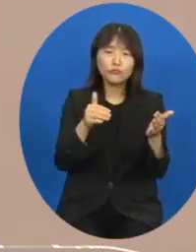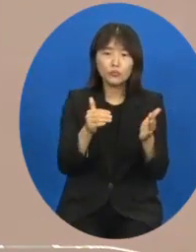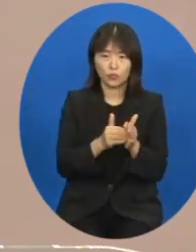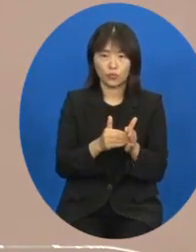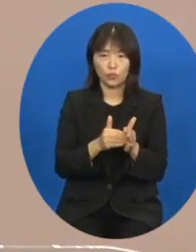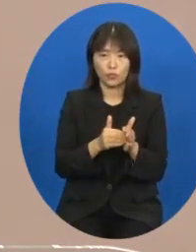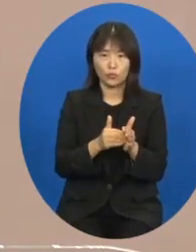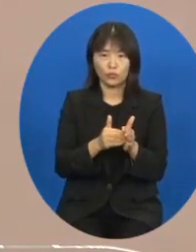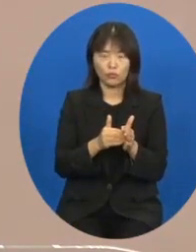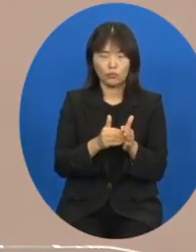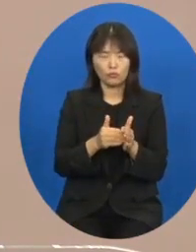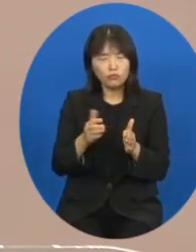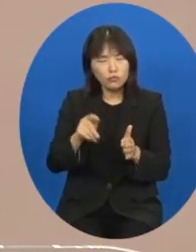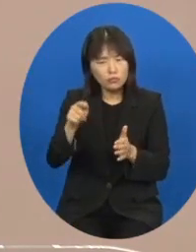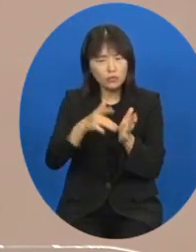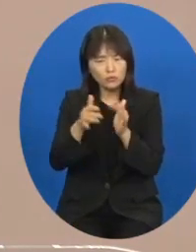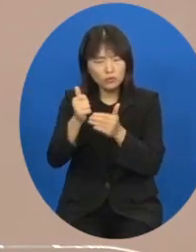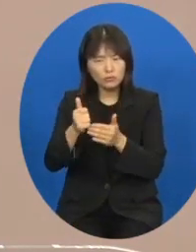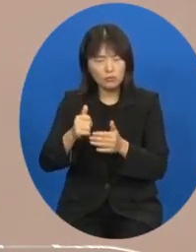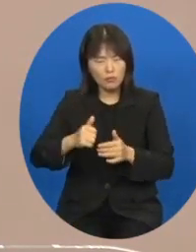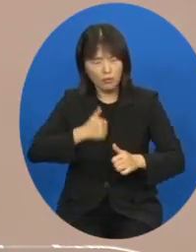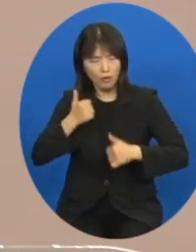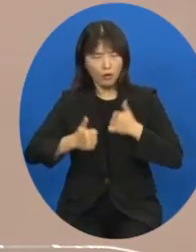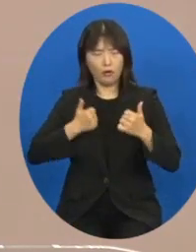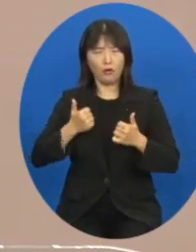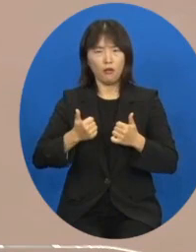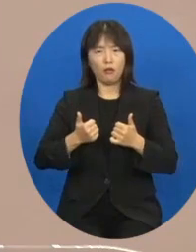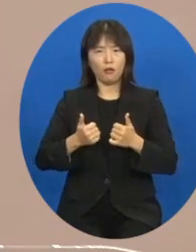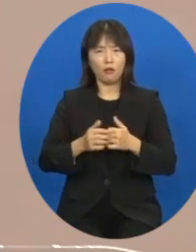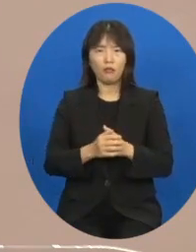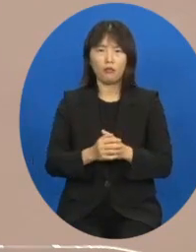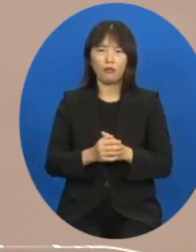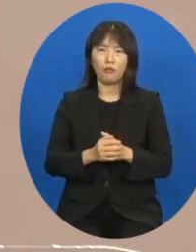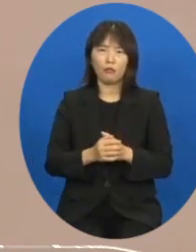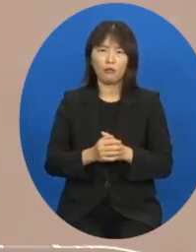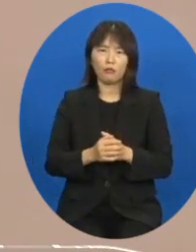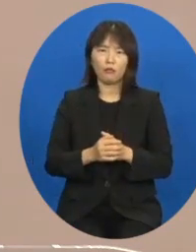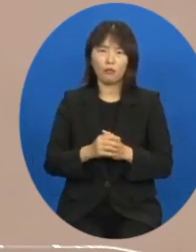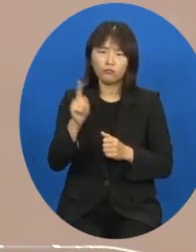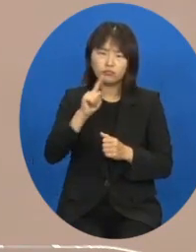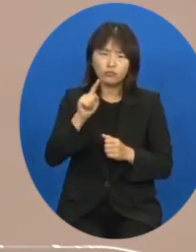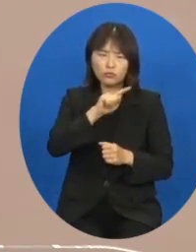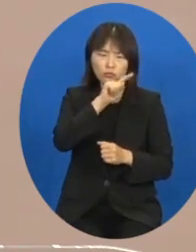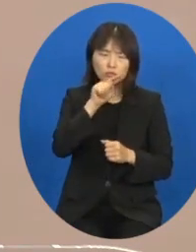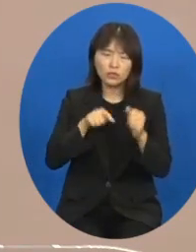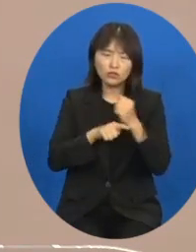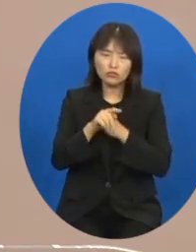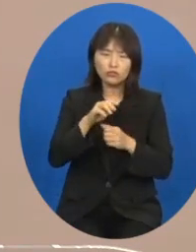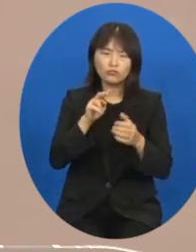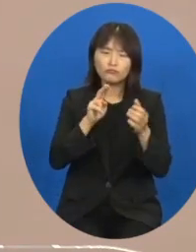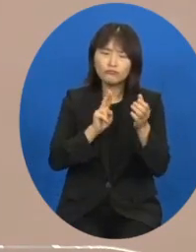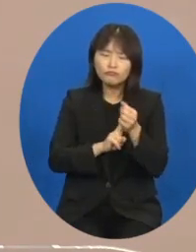그 예수님이 이토록 화를 내셨다면 여기에는 도대체 무슨 까닭이 있는 거죠?